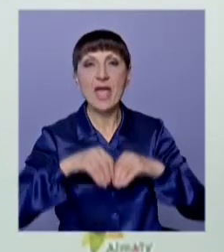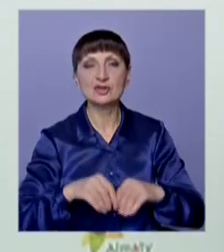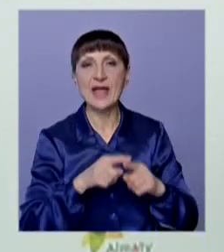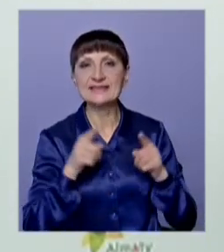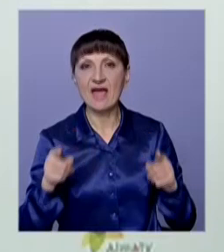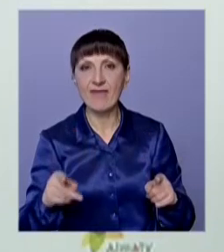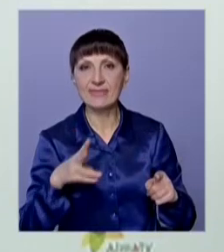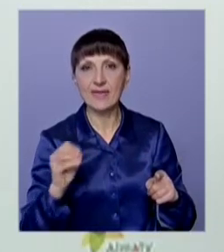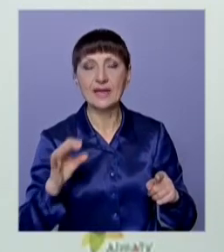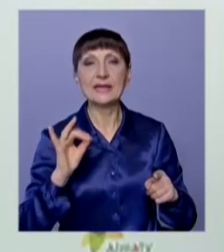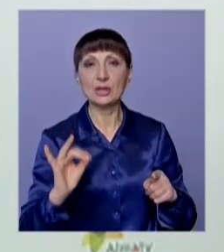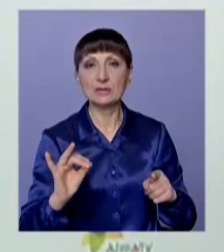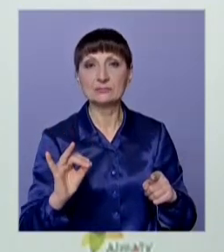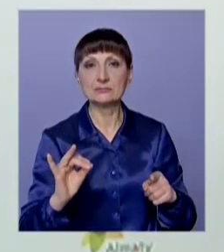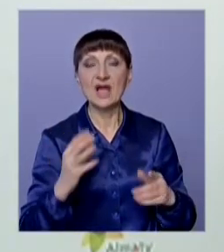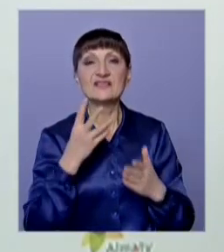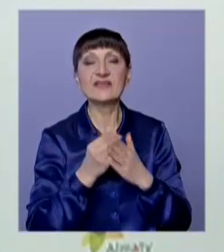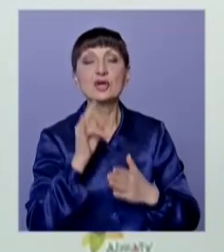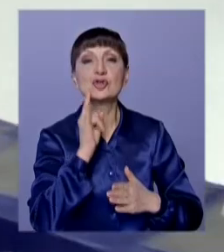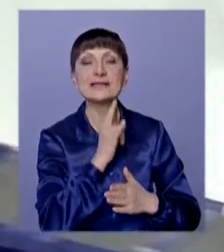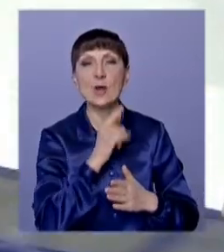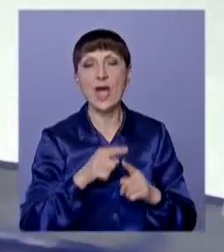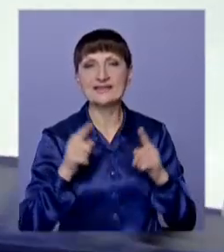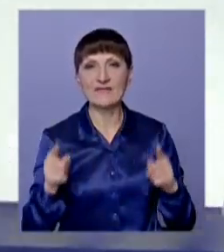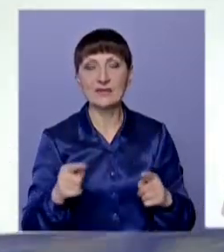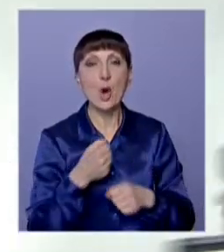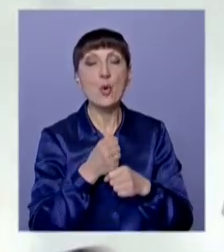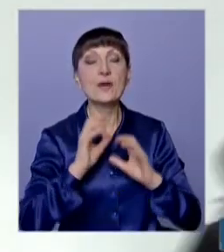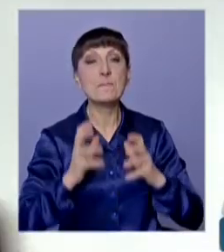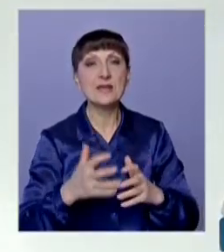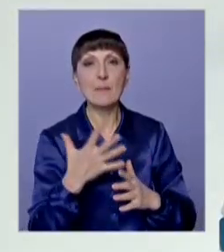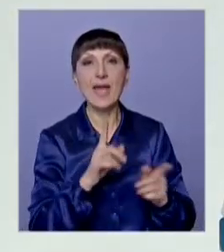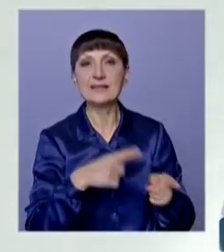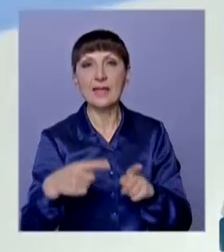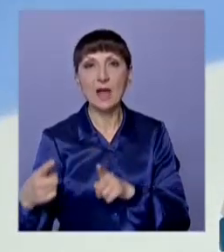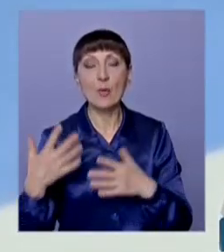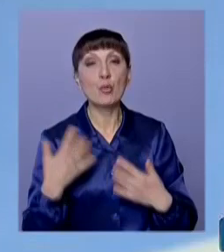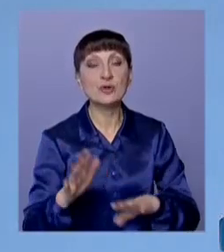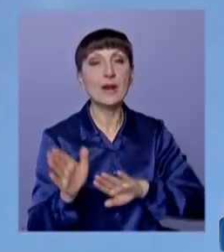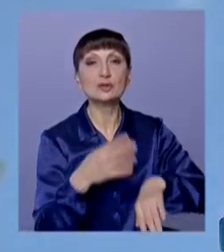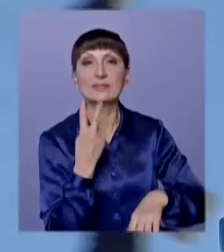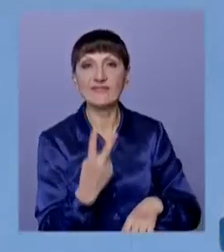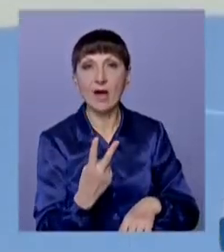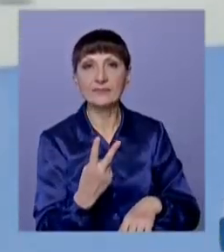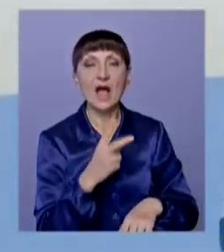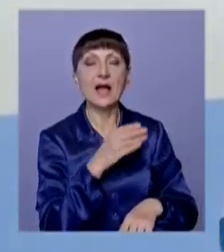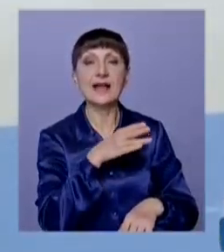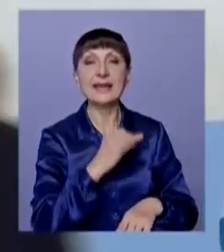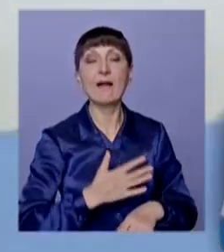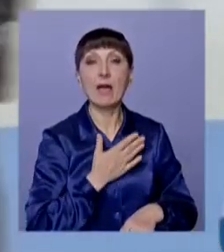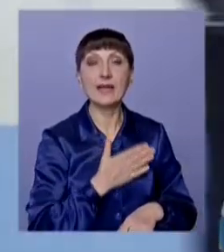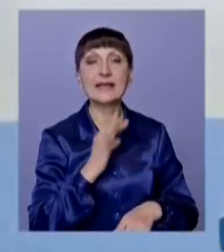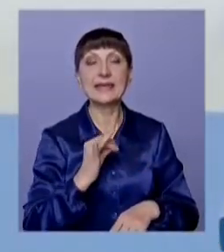эстафете и в своей женской эстафете. В Кубке мира 5 этапов. Уже прошло 2. В Калгари – это Канада,